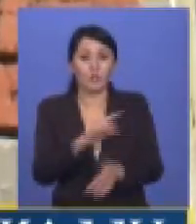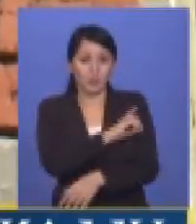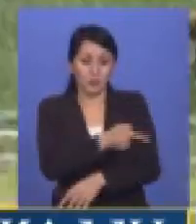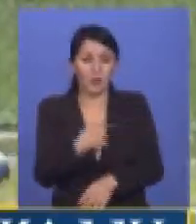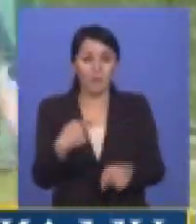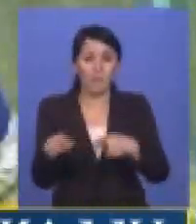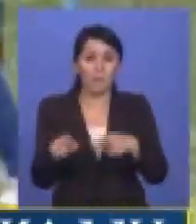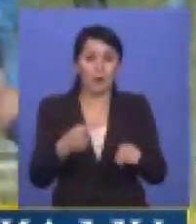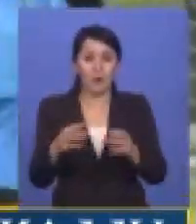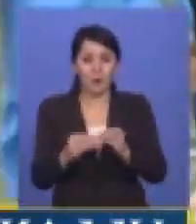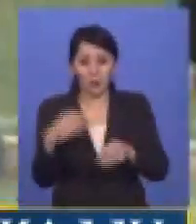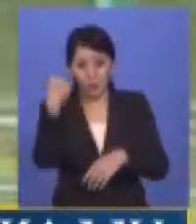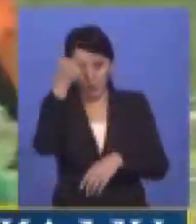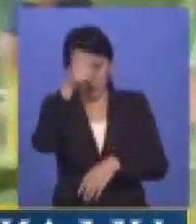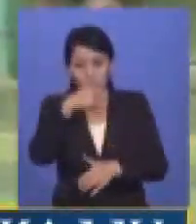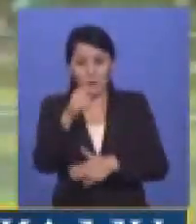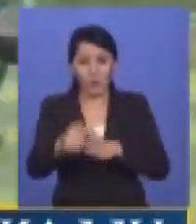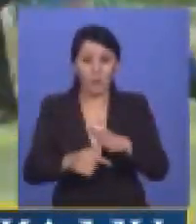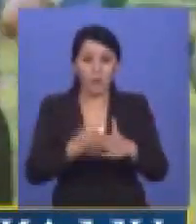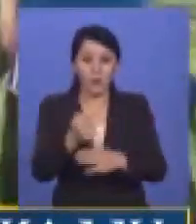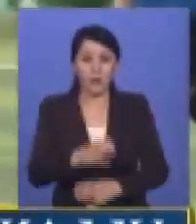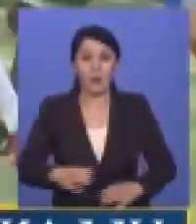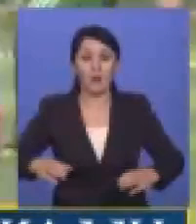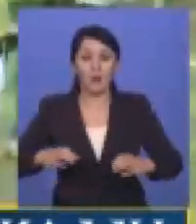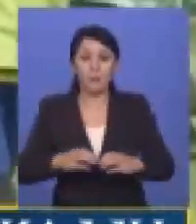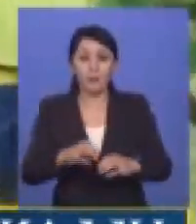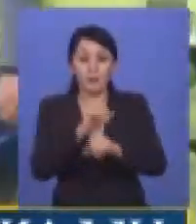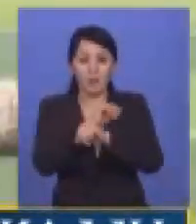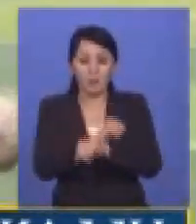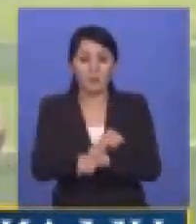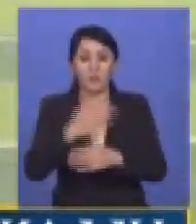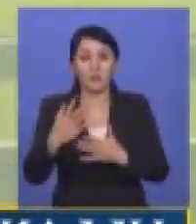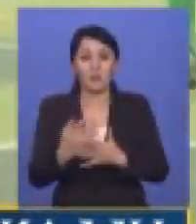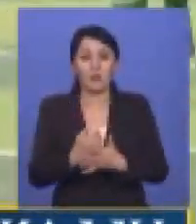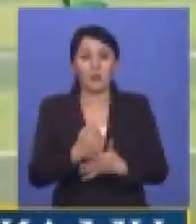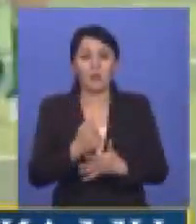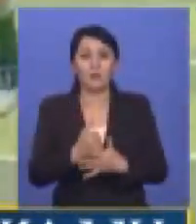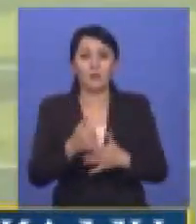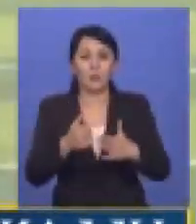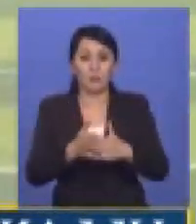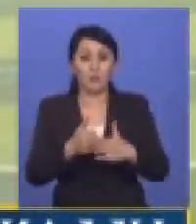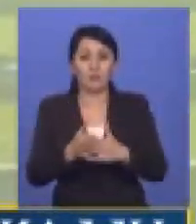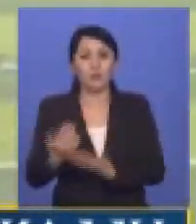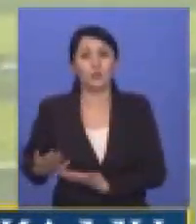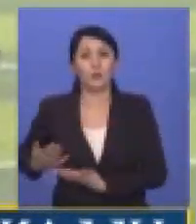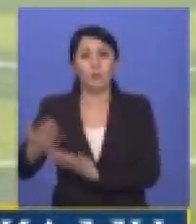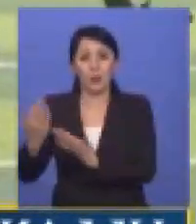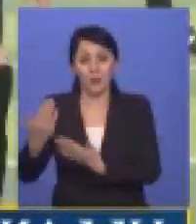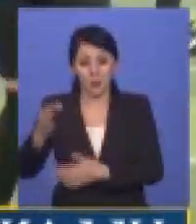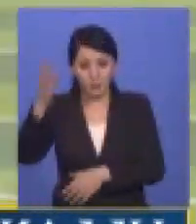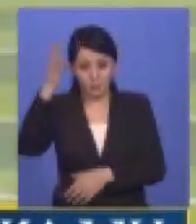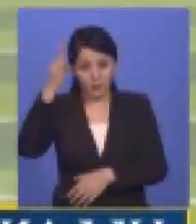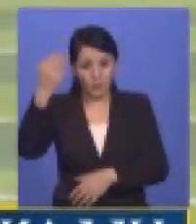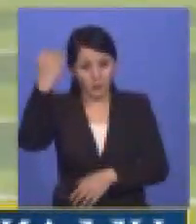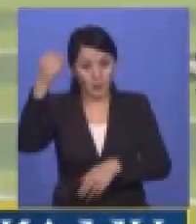болатын. 10 жыл бойы қала құрамасының негізгі сапында ойнап, портта да белгілі бір жетістіктерге жеткен. Осыған орай құрметті азаматты еске алу